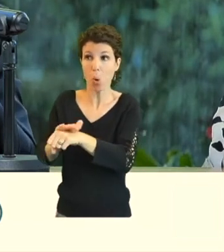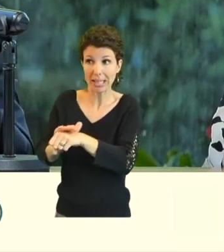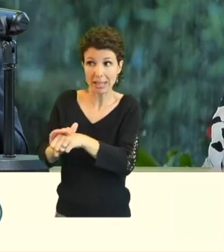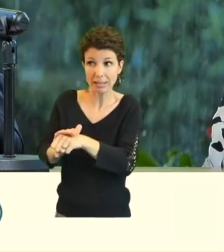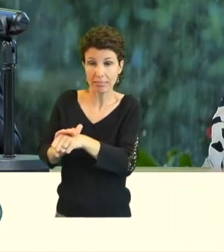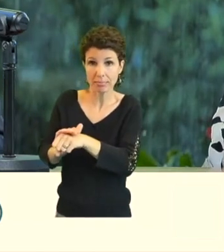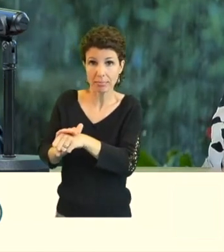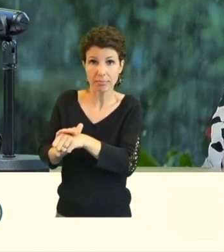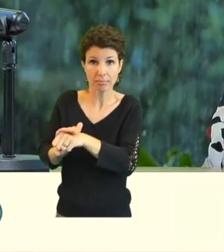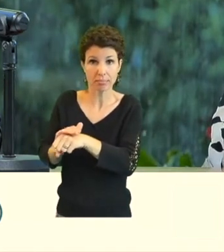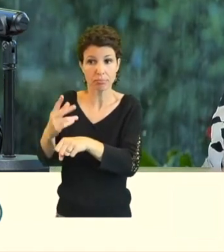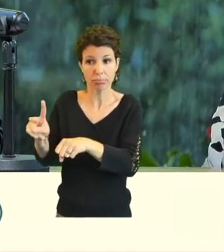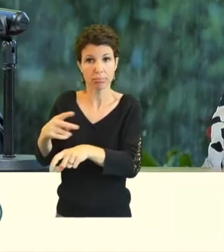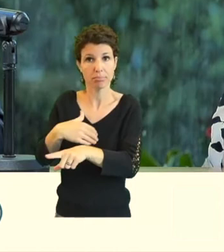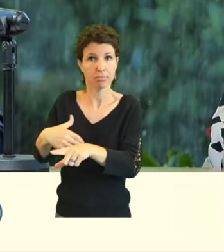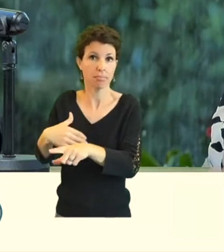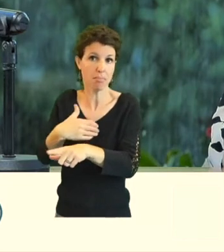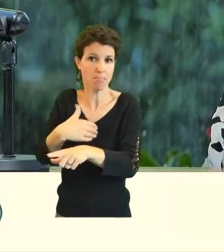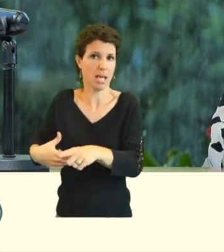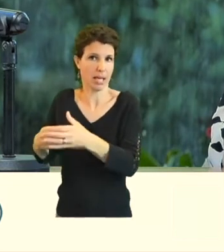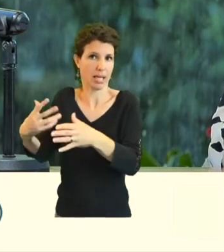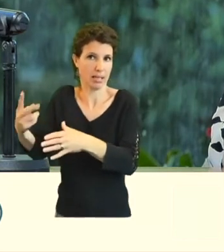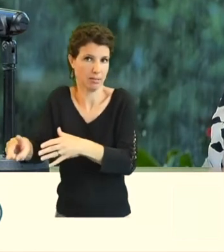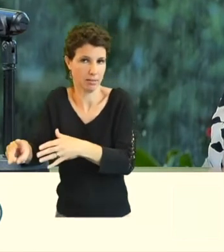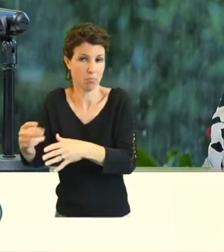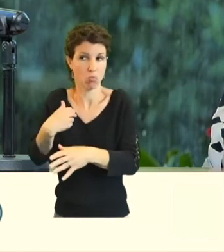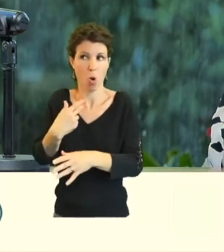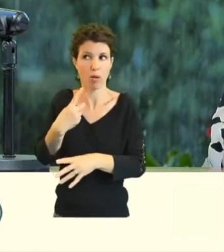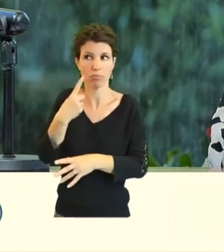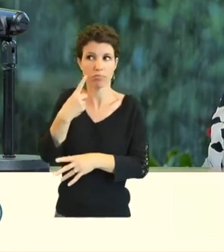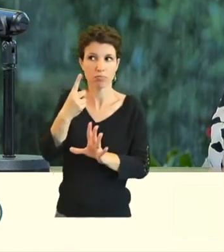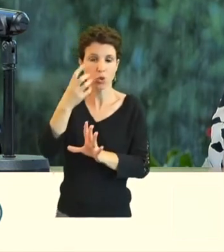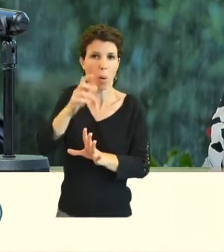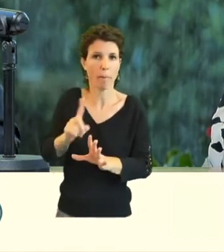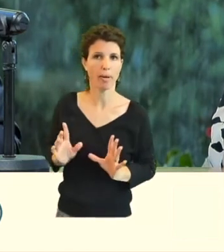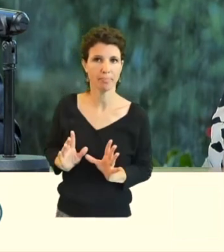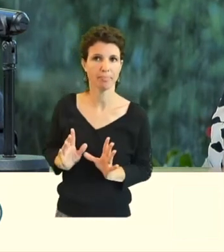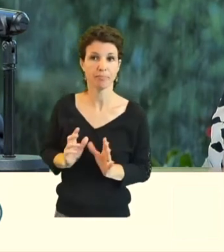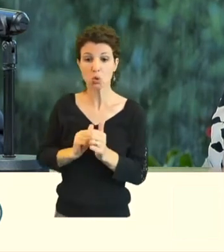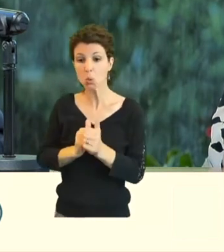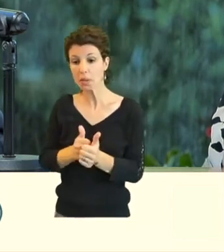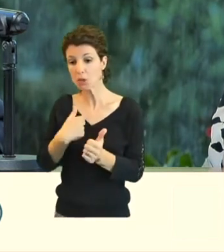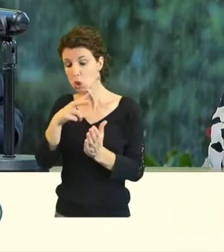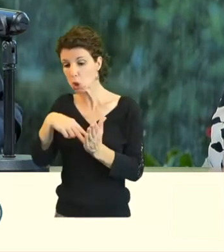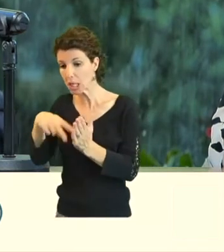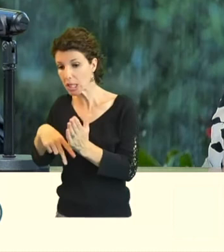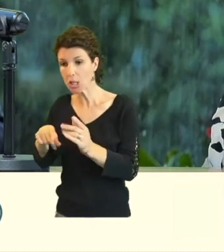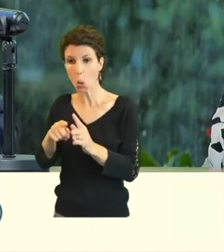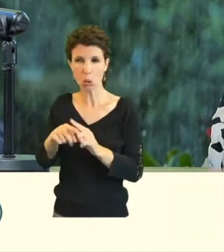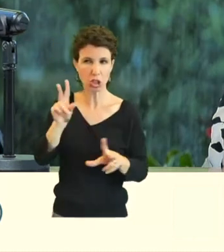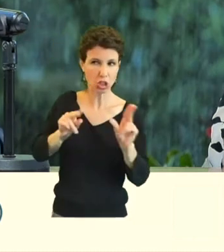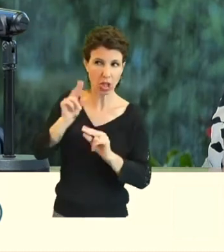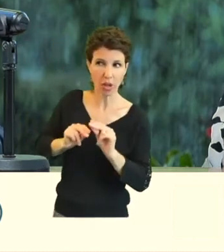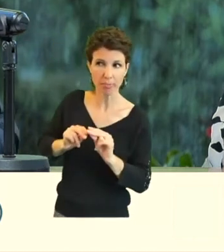municipalité, ce que je ne crois pas au regard de ce que j'entends et de ce que je lis. Et si oui, et dans ces cas-là, nous